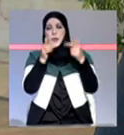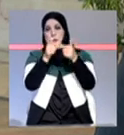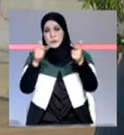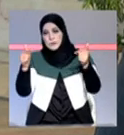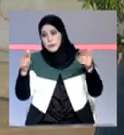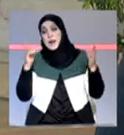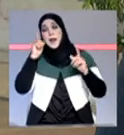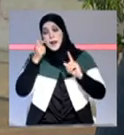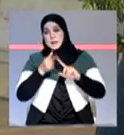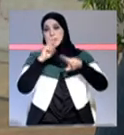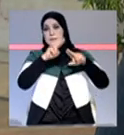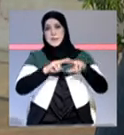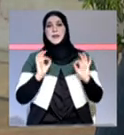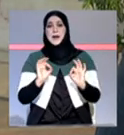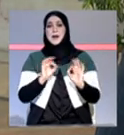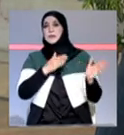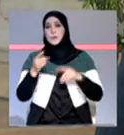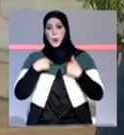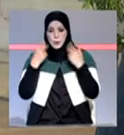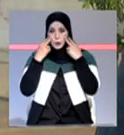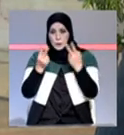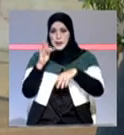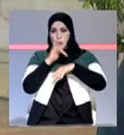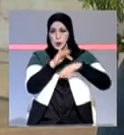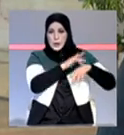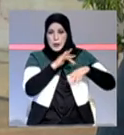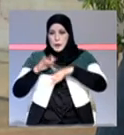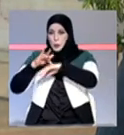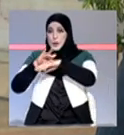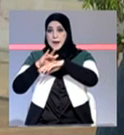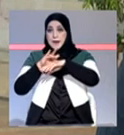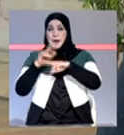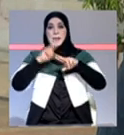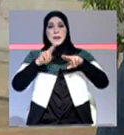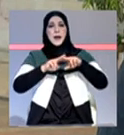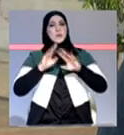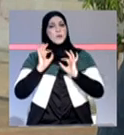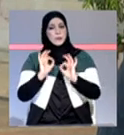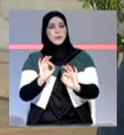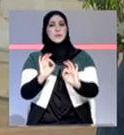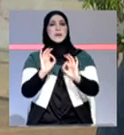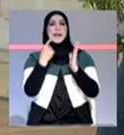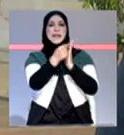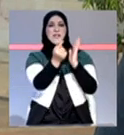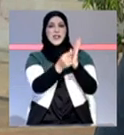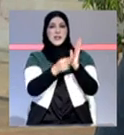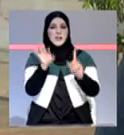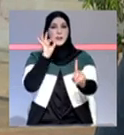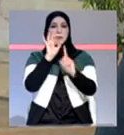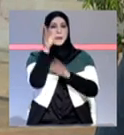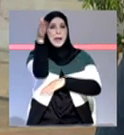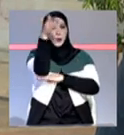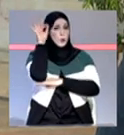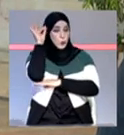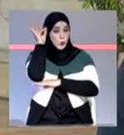واللي نعتقد نحن في النظام تاخير هذه الاصلاحات كانت له كلفه على المجموعه الوطنيه وكلفه ايضا على اقتصاد البلاد وكلف